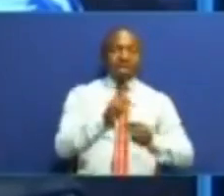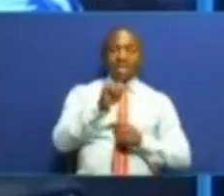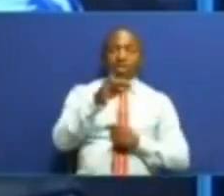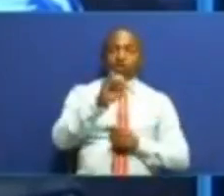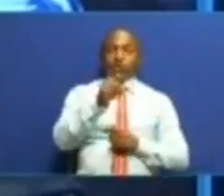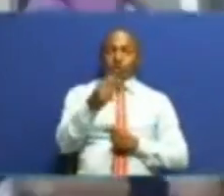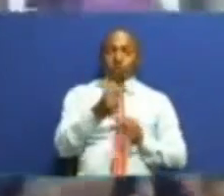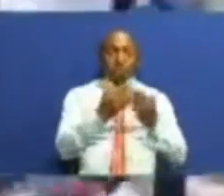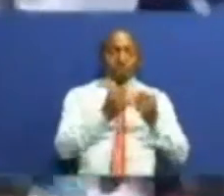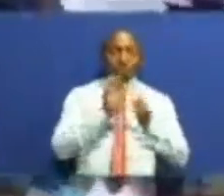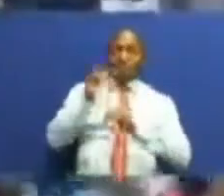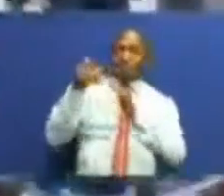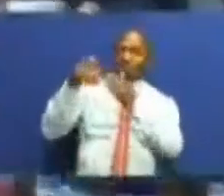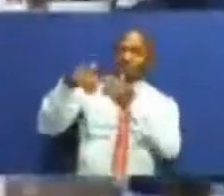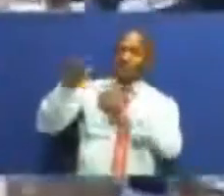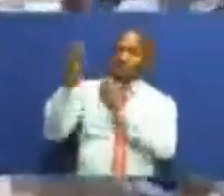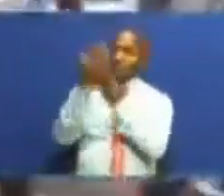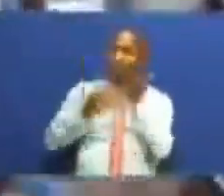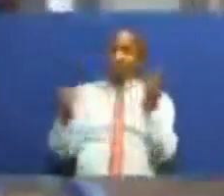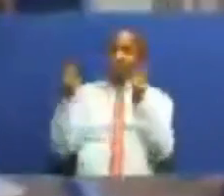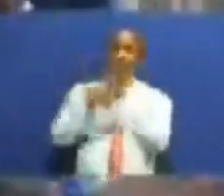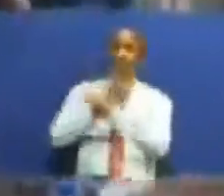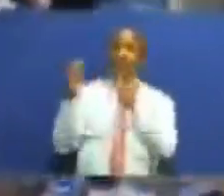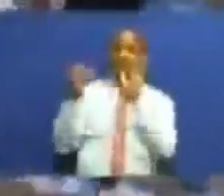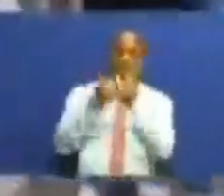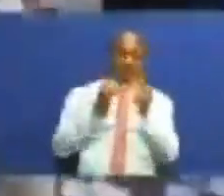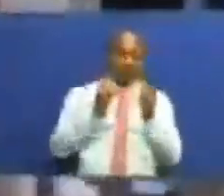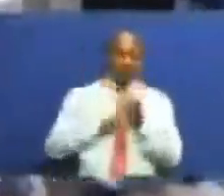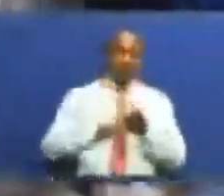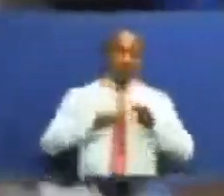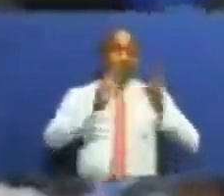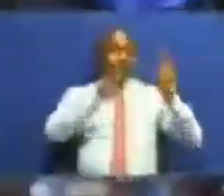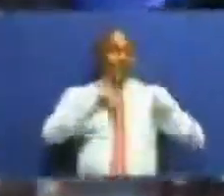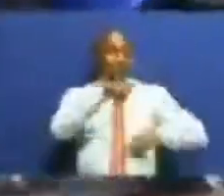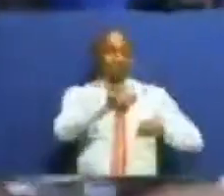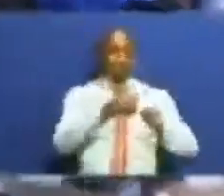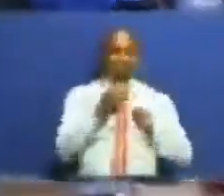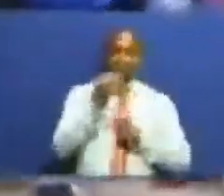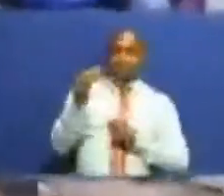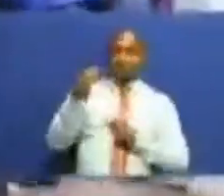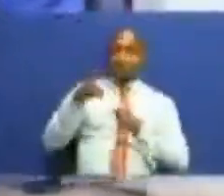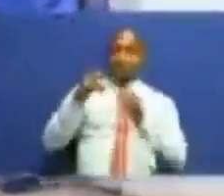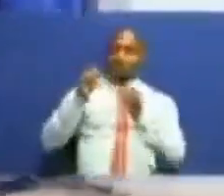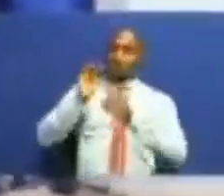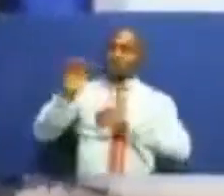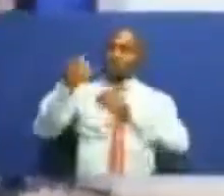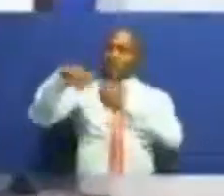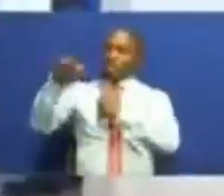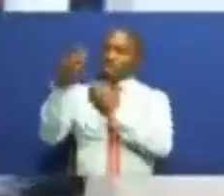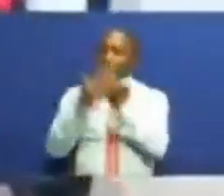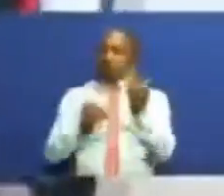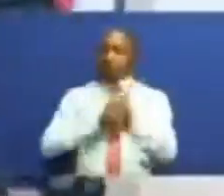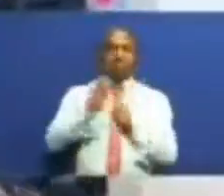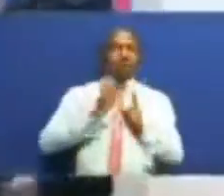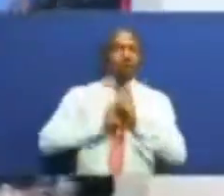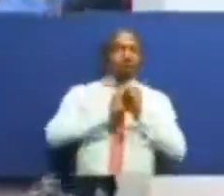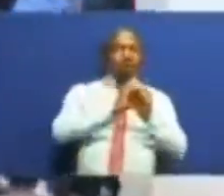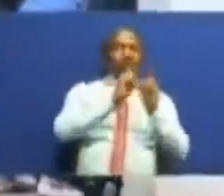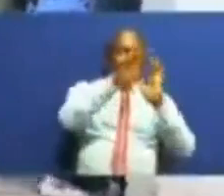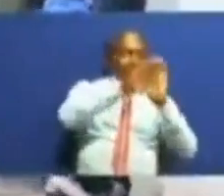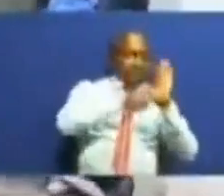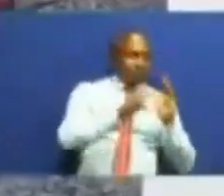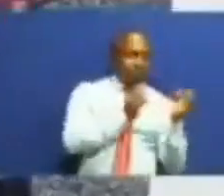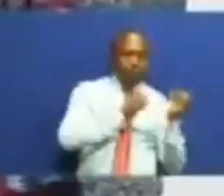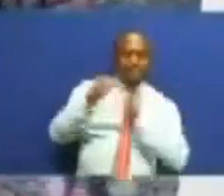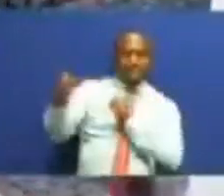za kusafiri kwenda nje ya nchi kinyume cha sheria. Imedaiwa mahakamani hapo kuwa watuhumiwa hao walitoka nje ya nchi bila kufuata taratibu wa uhamiaji. Watuhumiwa